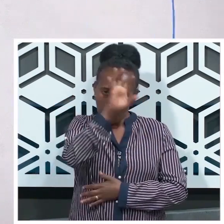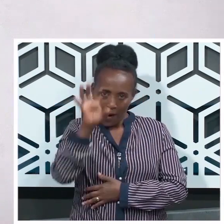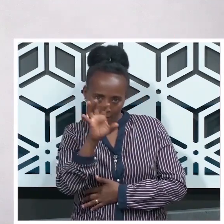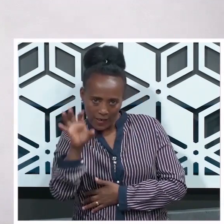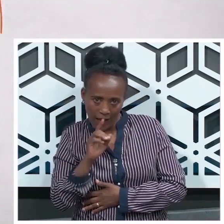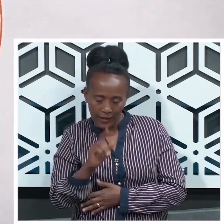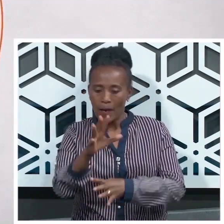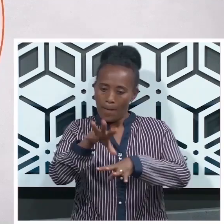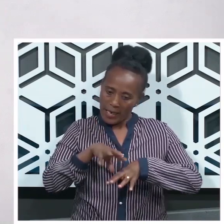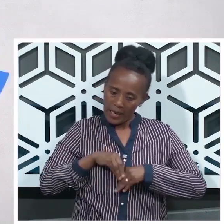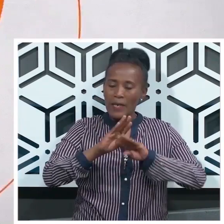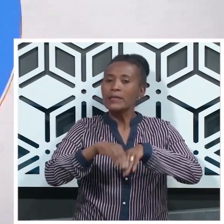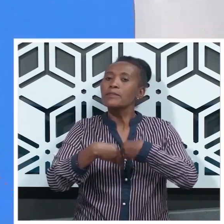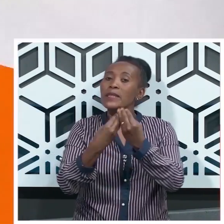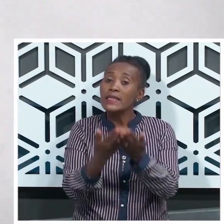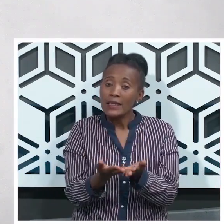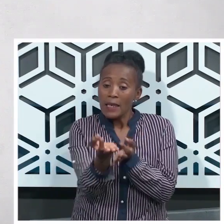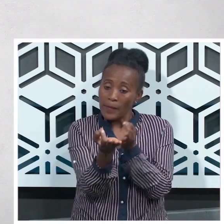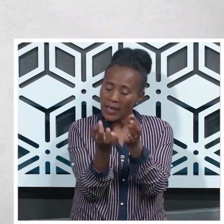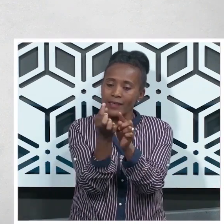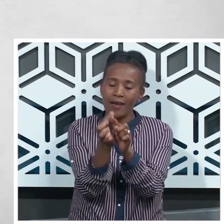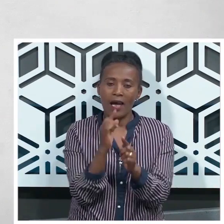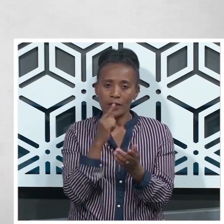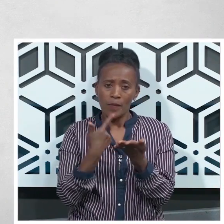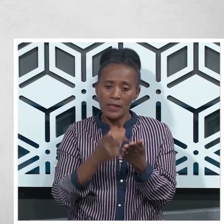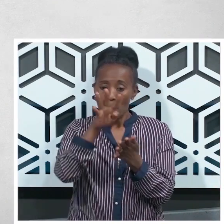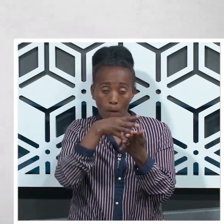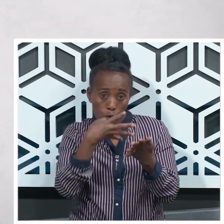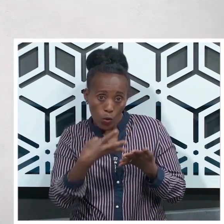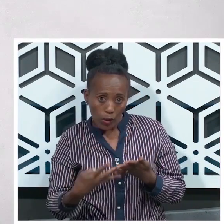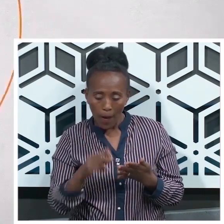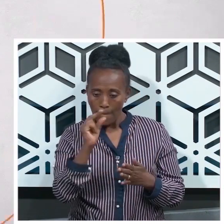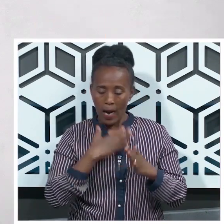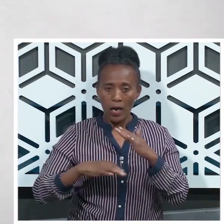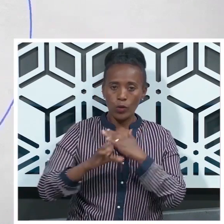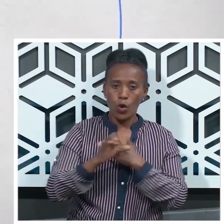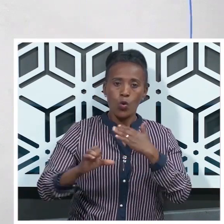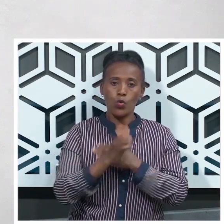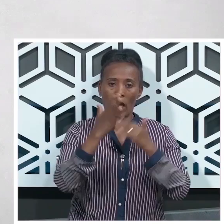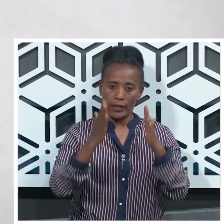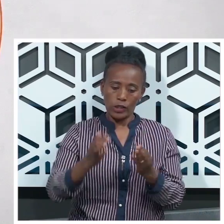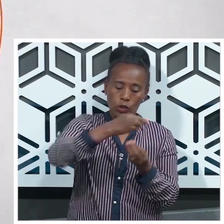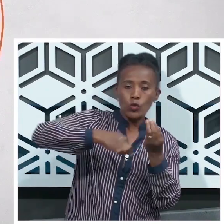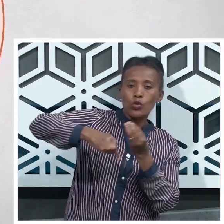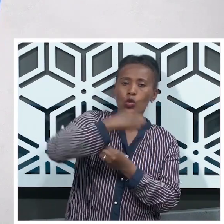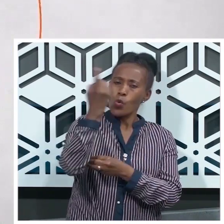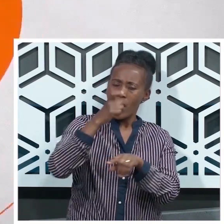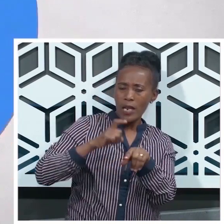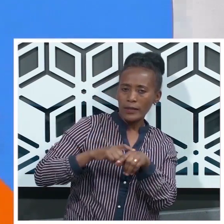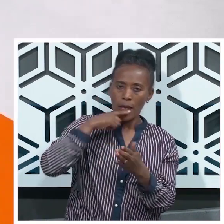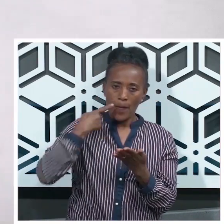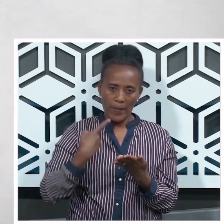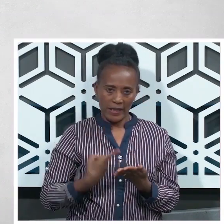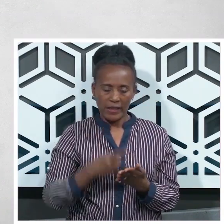ማፈላለግ መቀበልና መስጠትን የሚገልጽ ቃል ነው። በዚህ ፕሮግራምም በአካል ጉዳትና ጉዳተኝነት ዙሪያ ሁልጊዜ